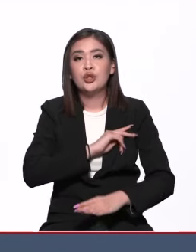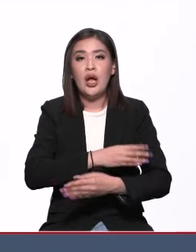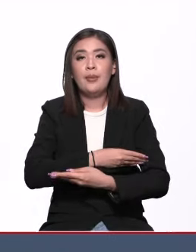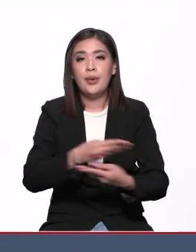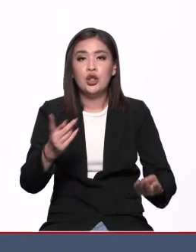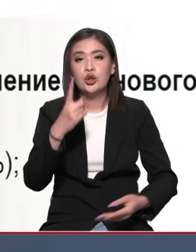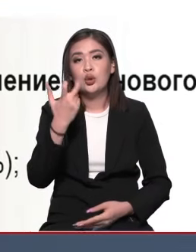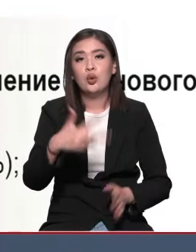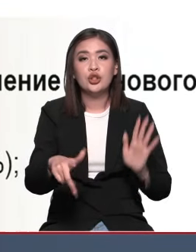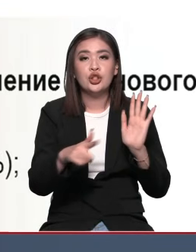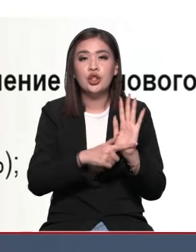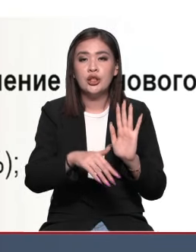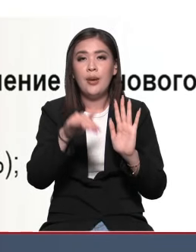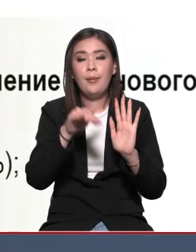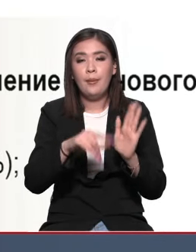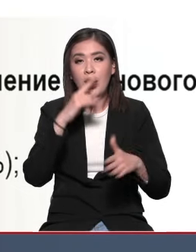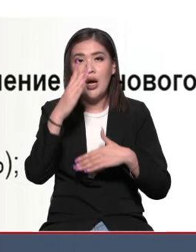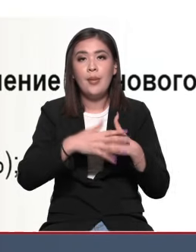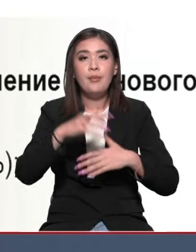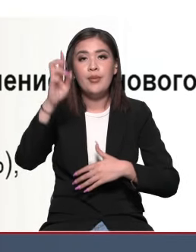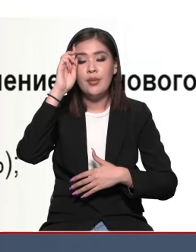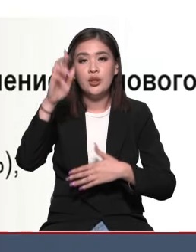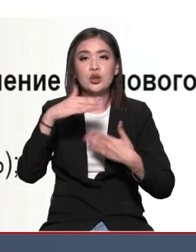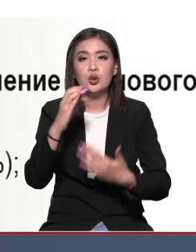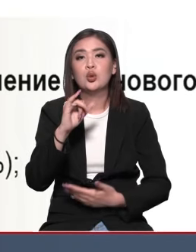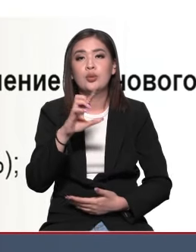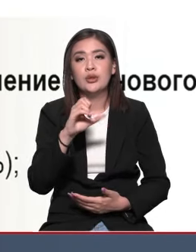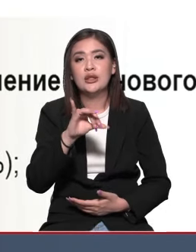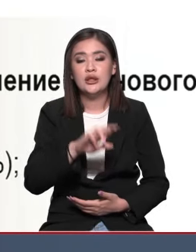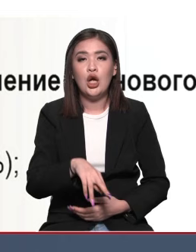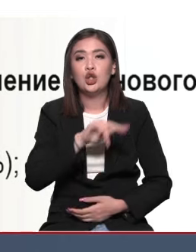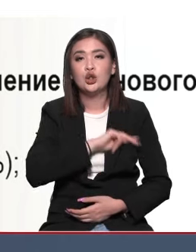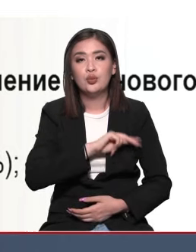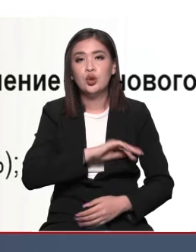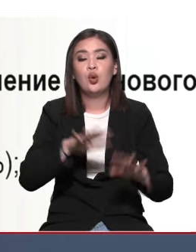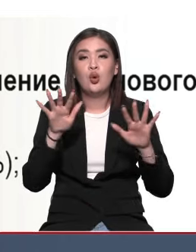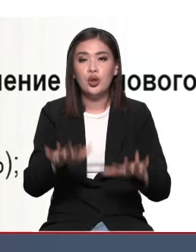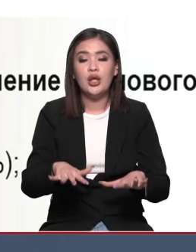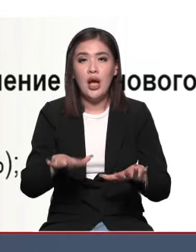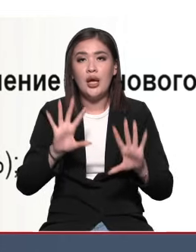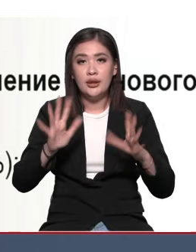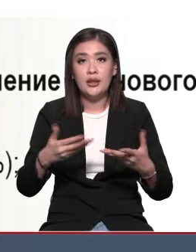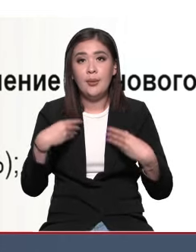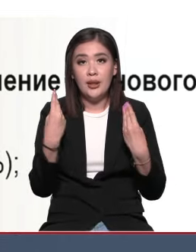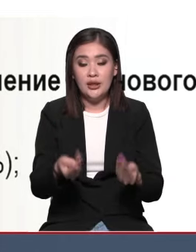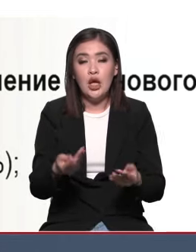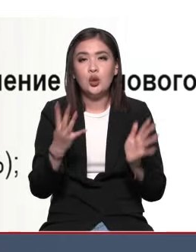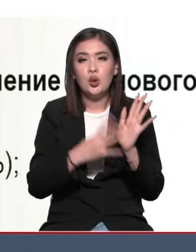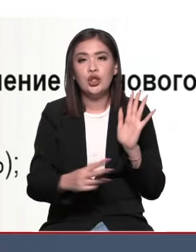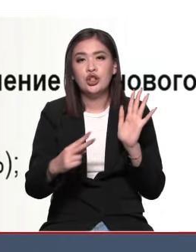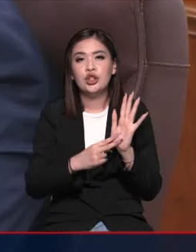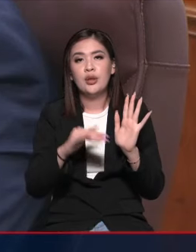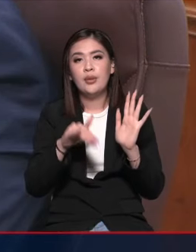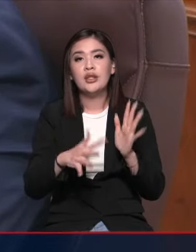азаматтардың 137 мыңы мемлекет тарапынан субсидияланатын жұмыс орындарына жолданған болса, 97